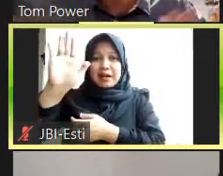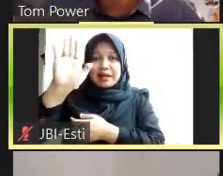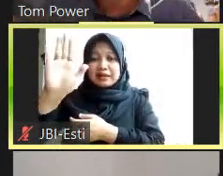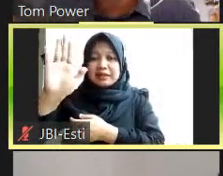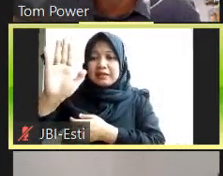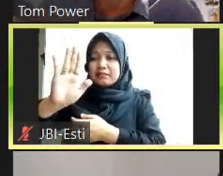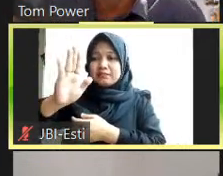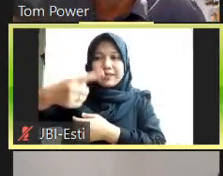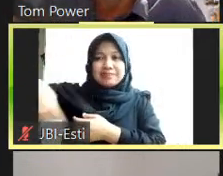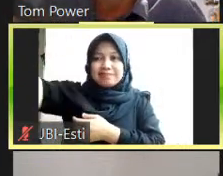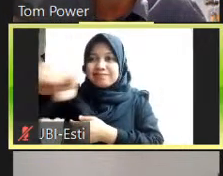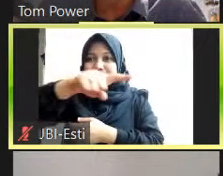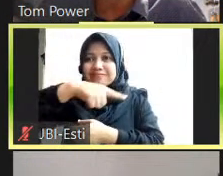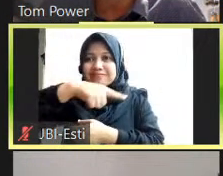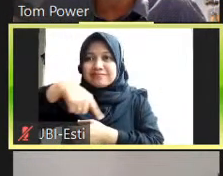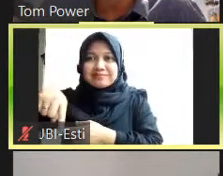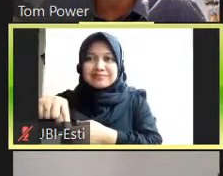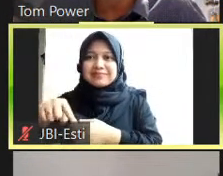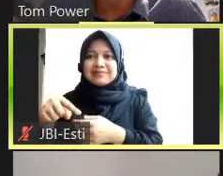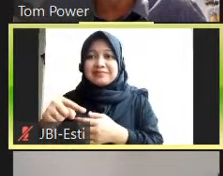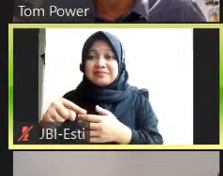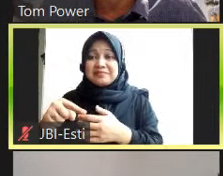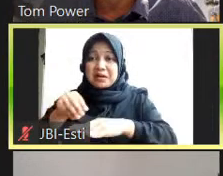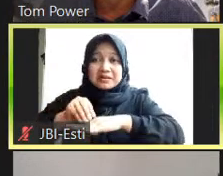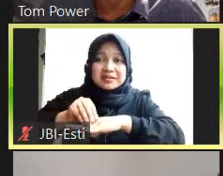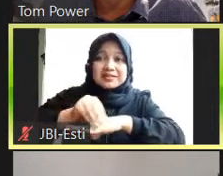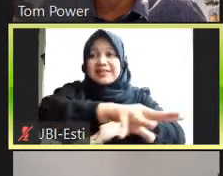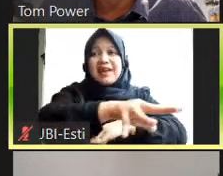kalian yang juga bisa kena